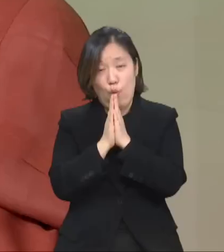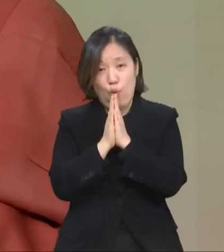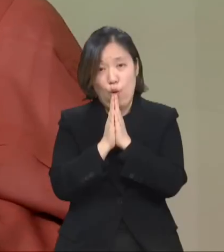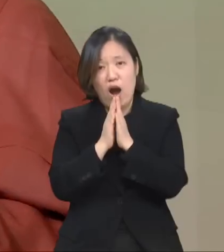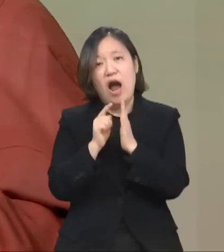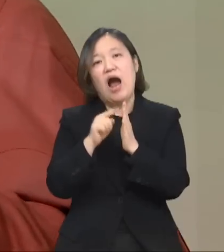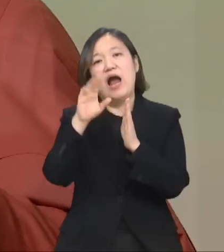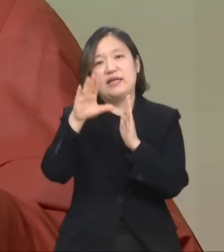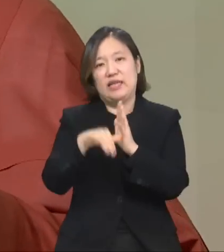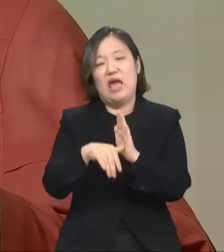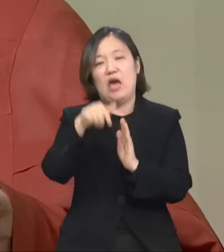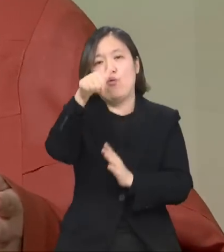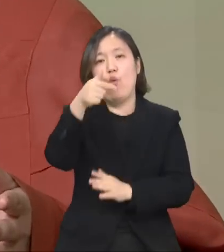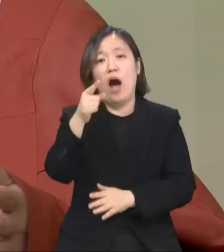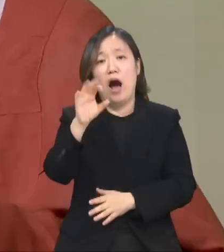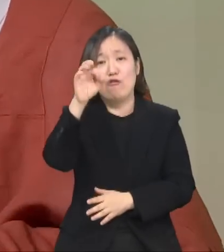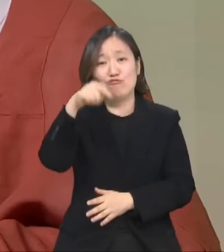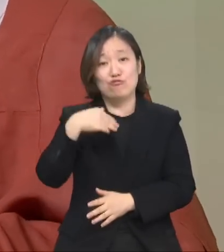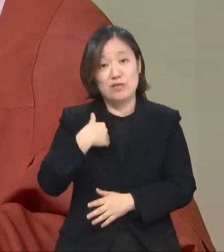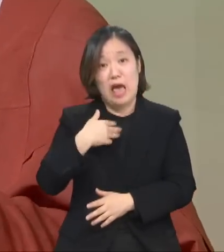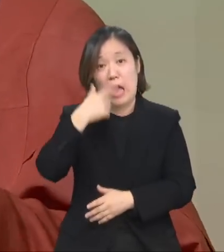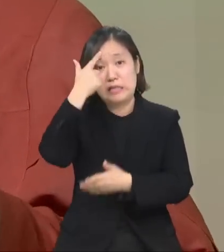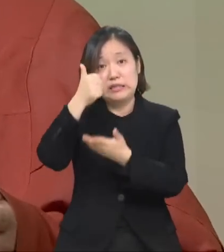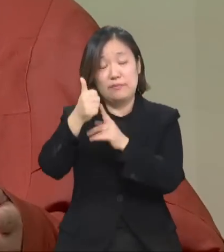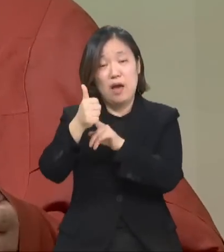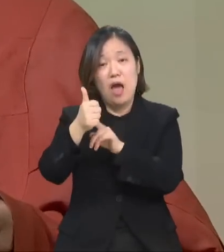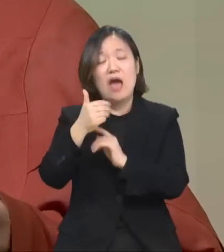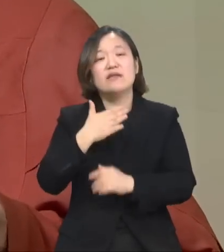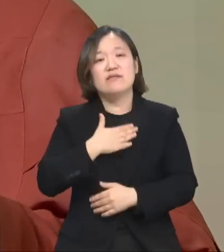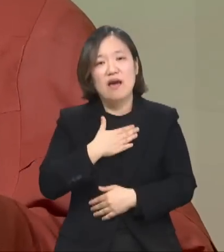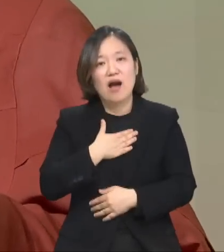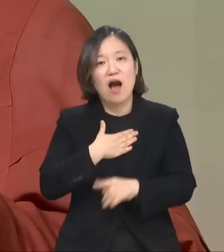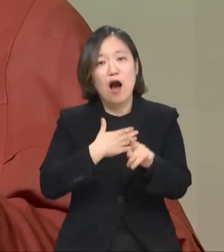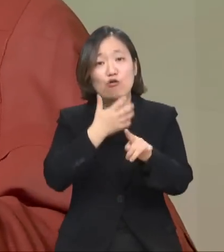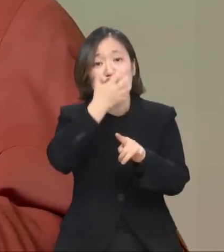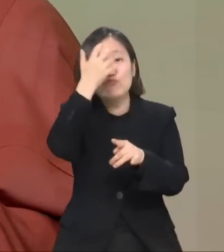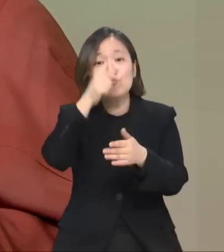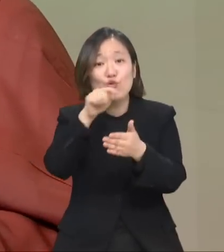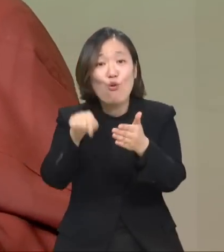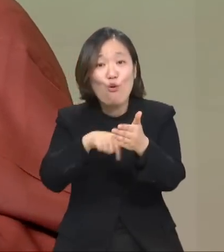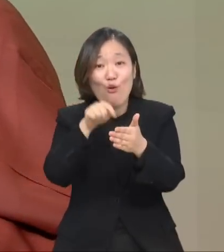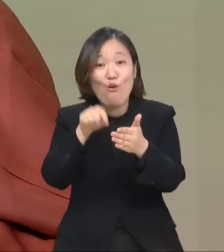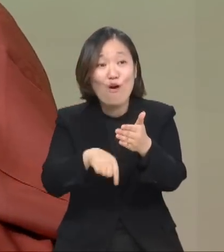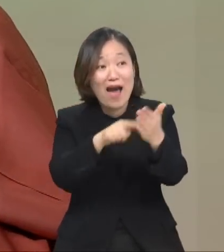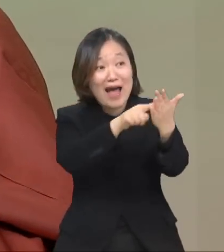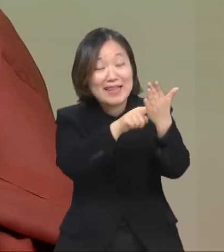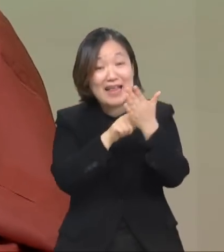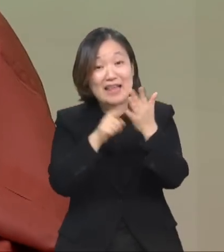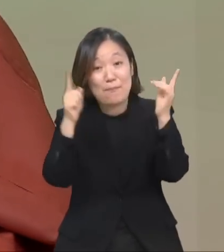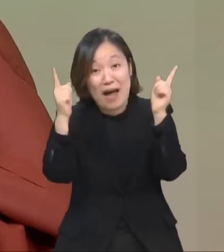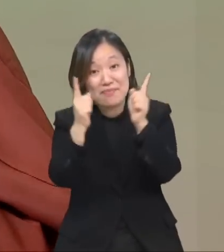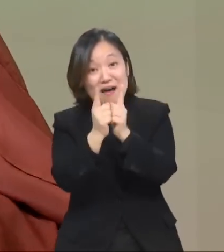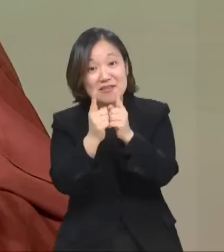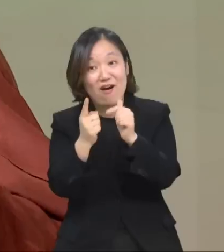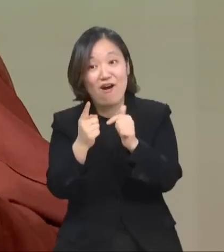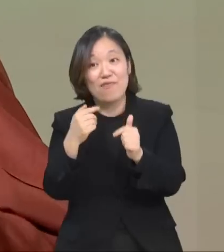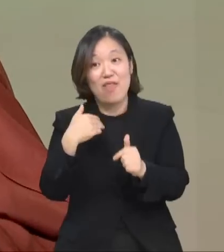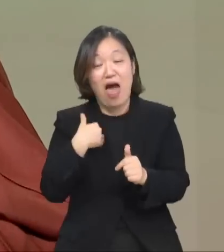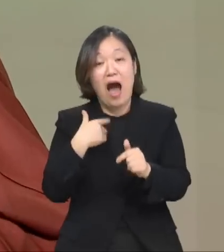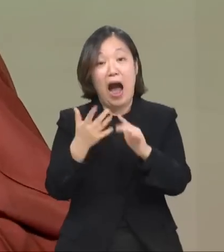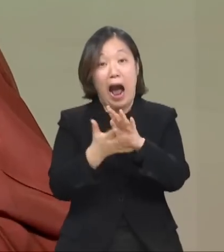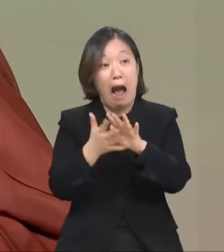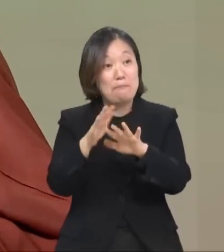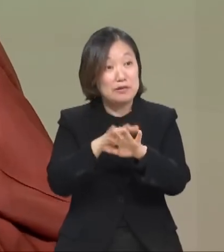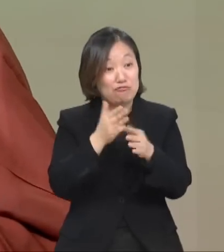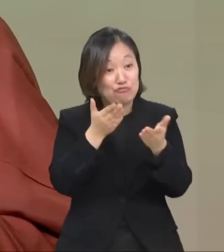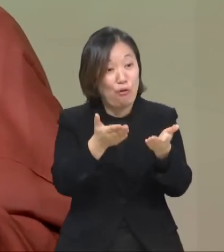그분들 꿈속에 나타나 가지고 제가 꿈에서 가피를 주고 꿈속에서 저를 보고 난 뒤에 일이